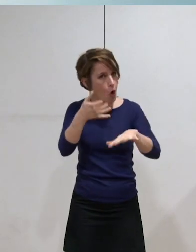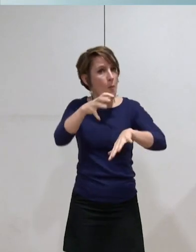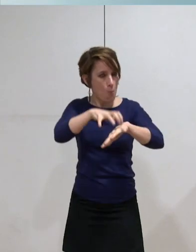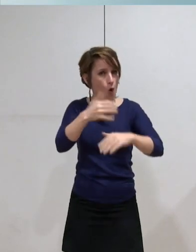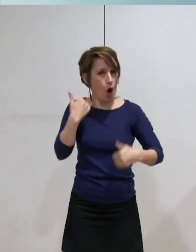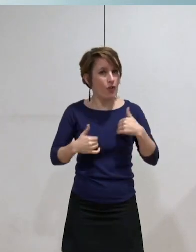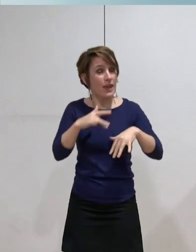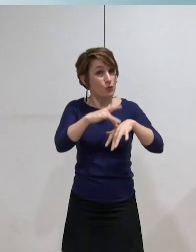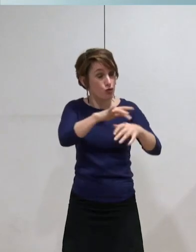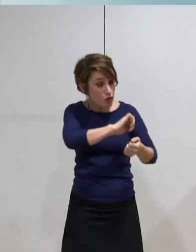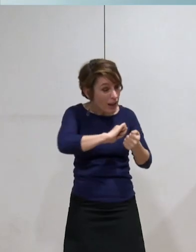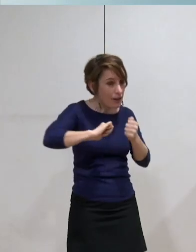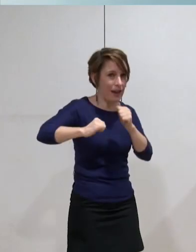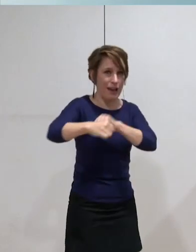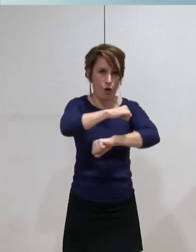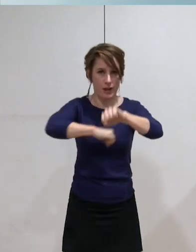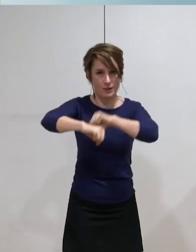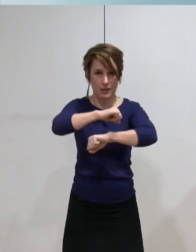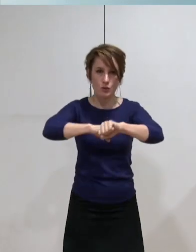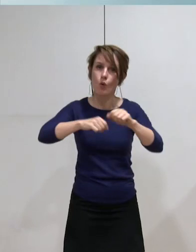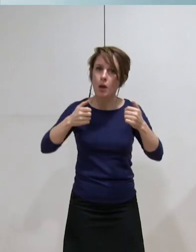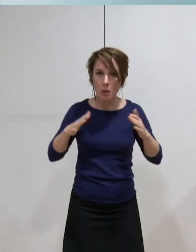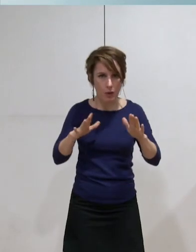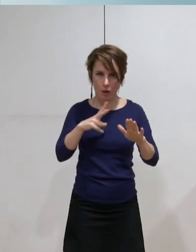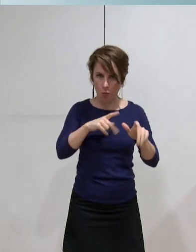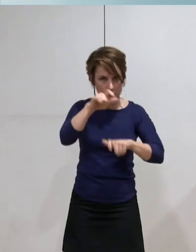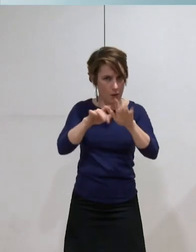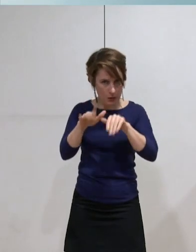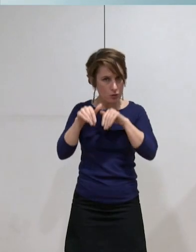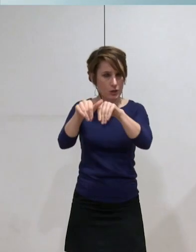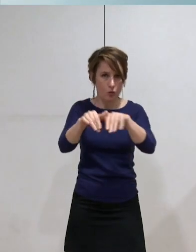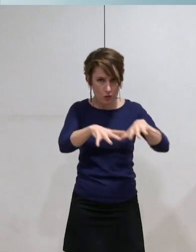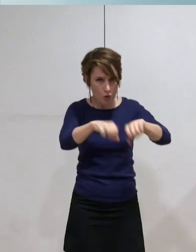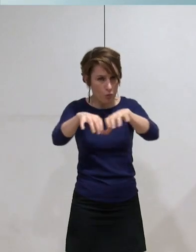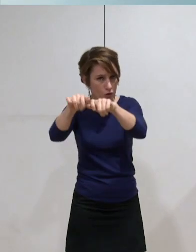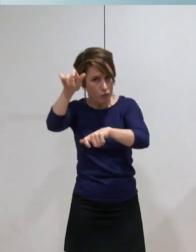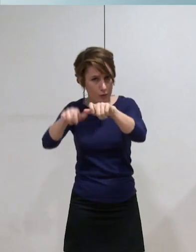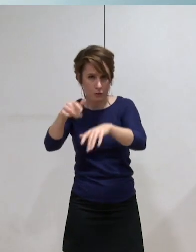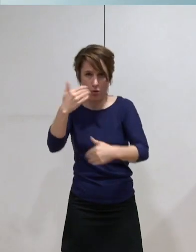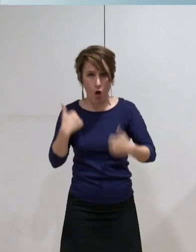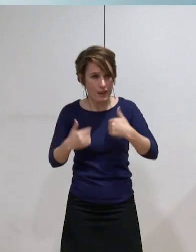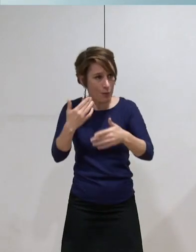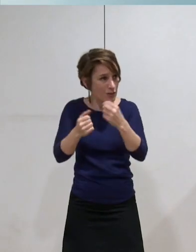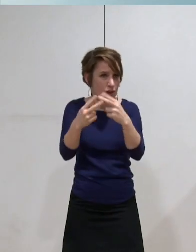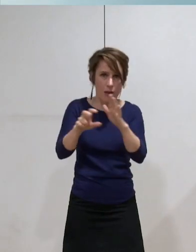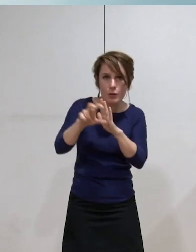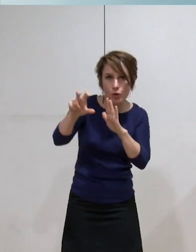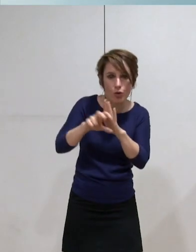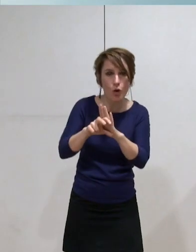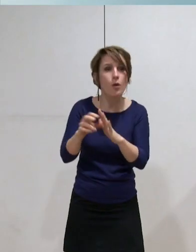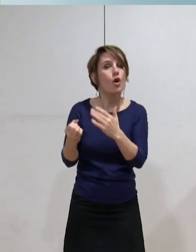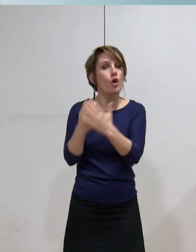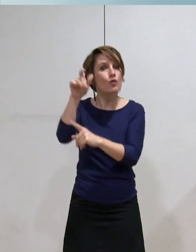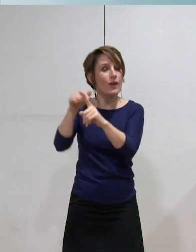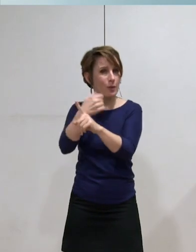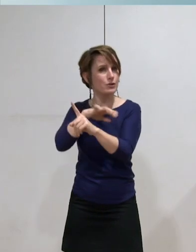mais il y a toujours un certain nombre de personnes qui travaillent sur l'emploi du handicap à l'intérieur des services de la ville une nouvelle responsable a